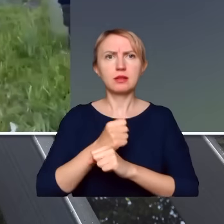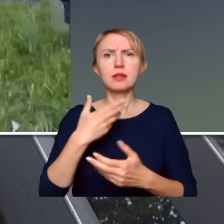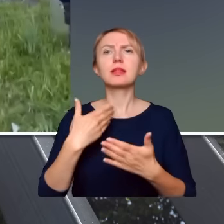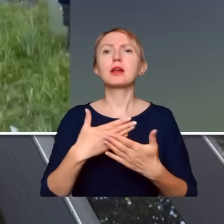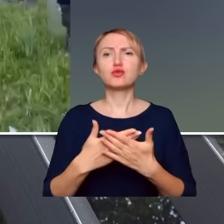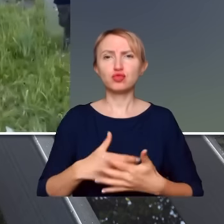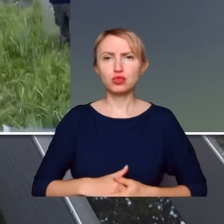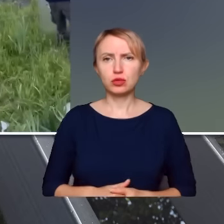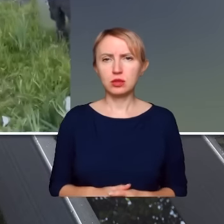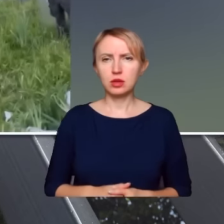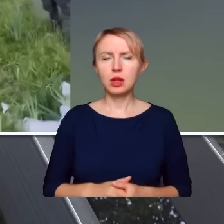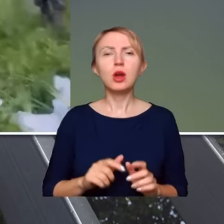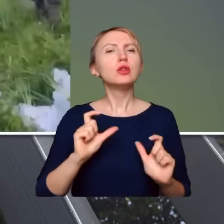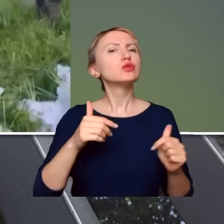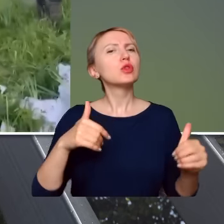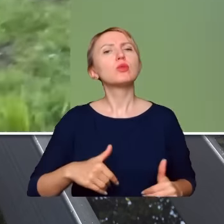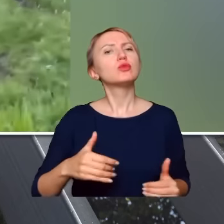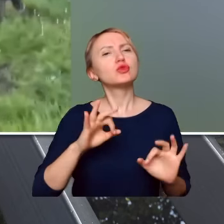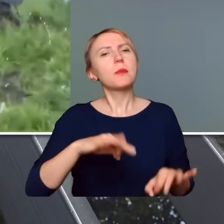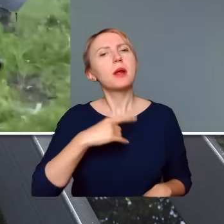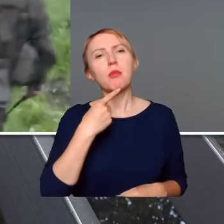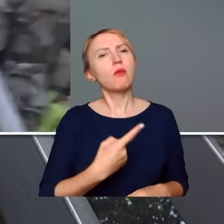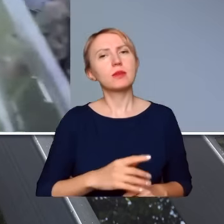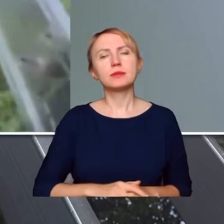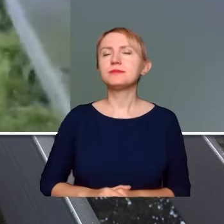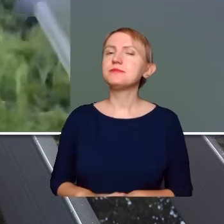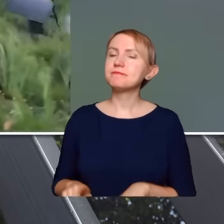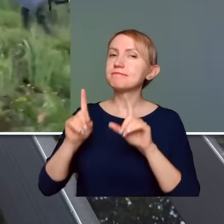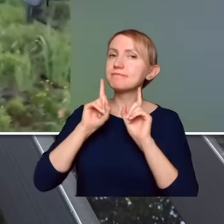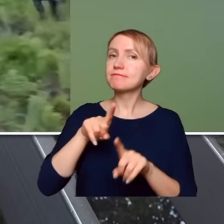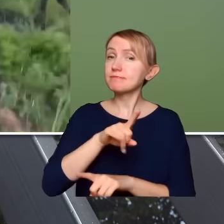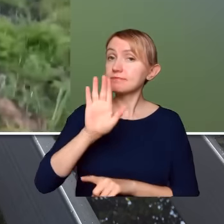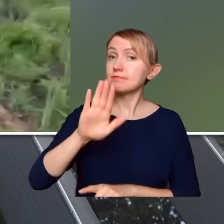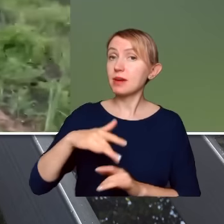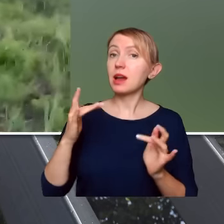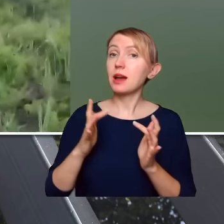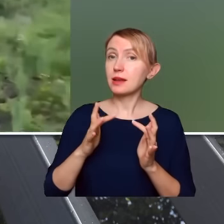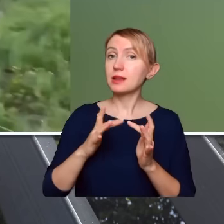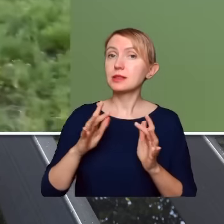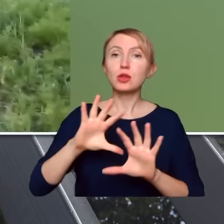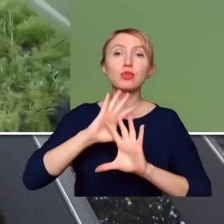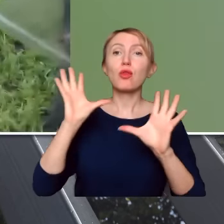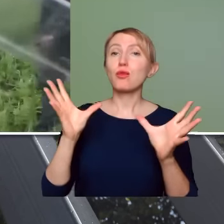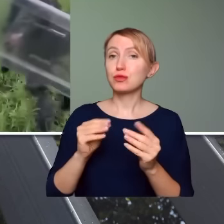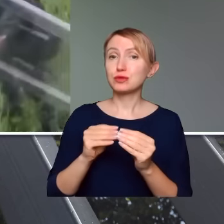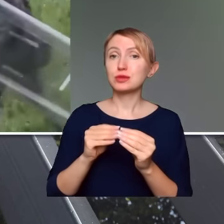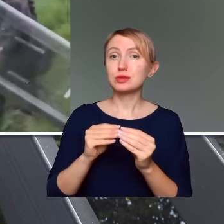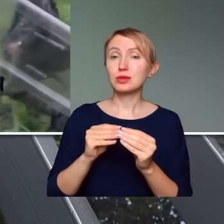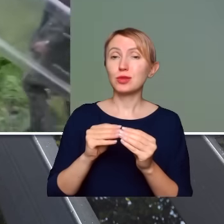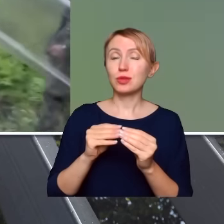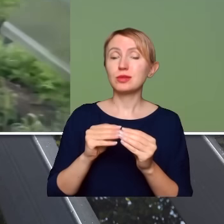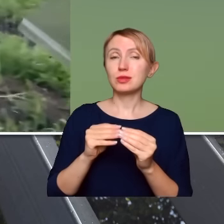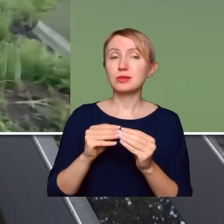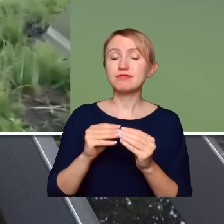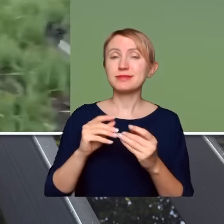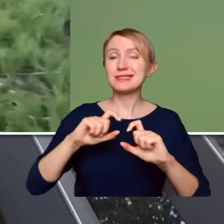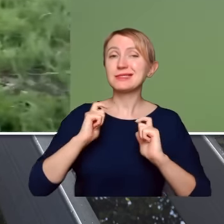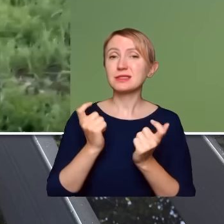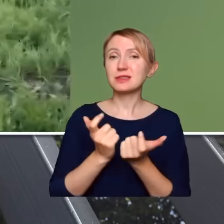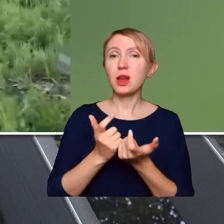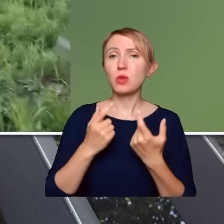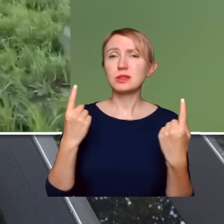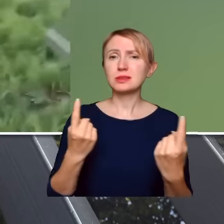mógłby pan na ten temat powiedzieć? Rzeczywiście macie państwo rację, że to wszystko składa się w jedną całość. Ale na wstępie pozwólcie